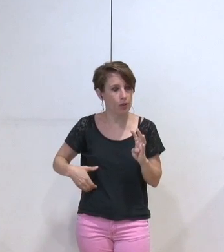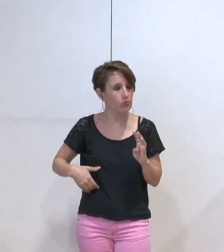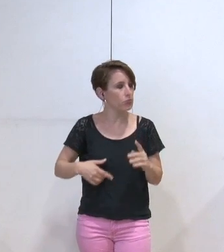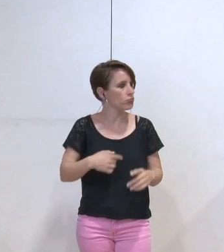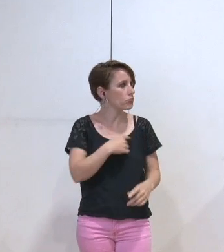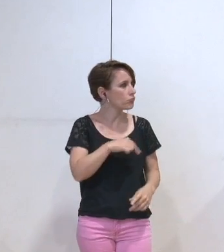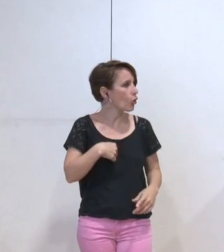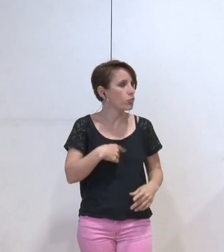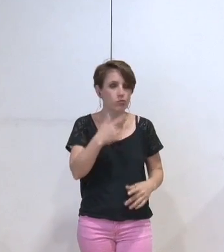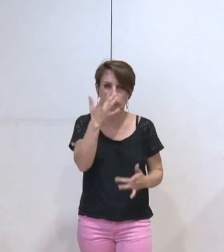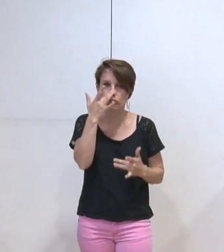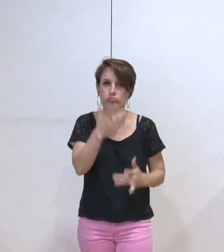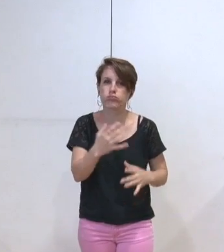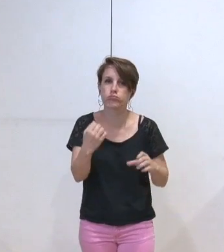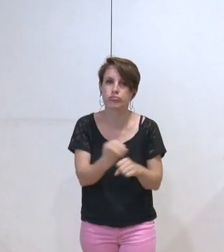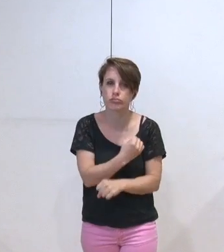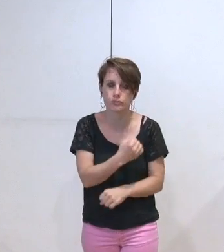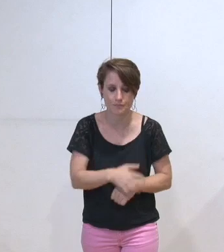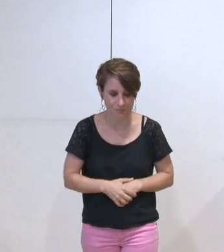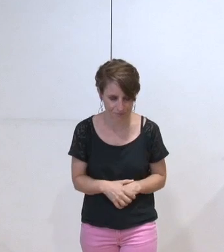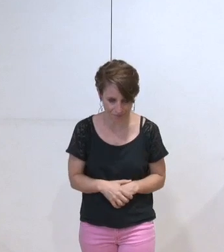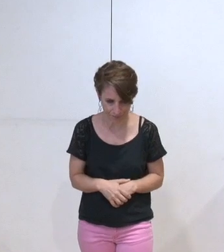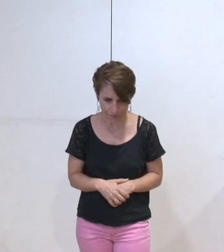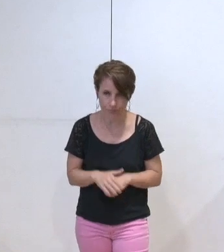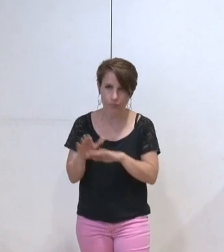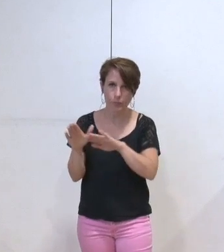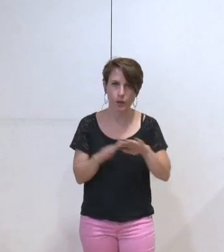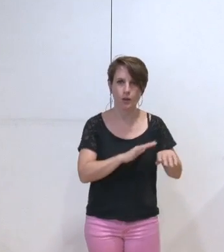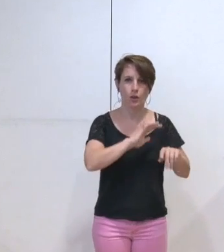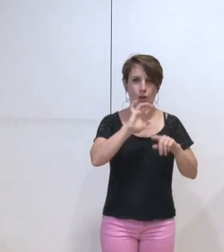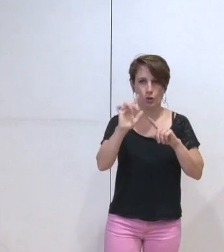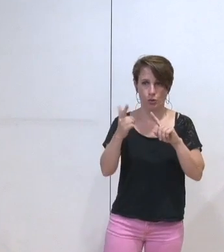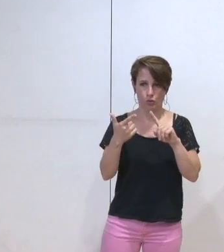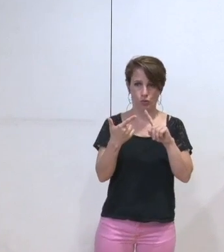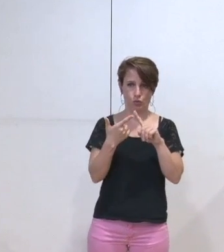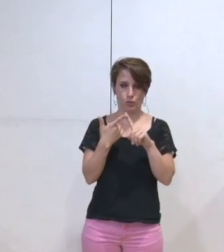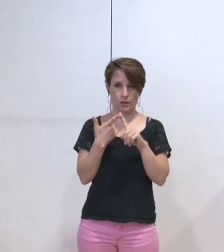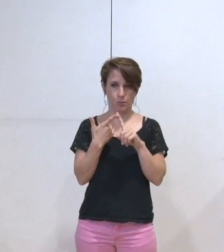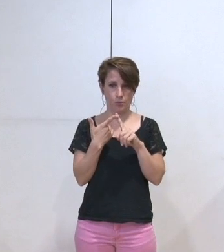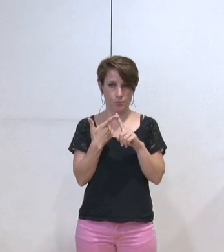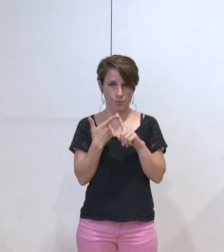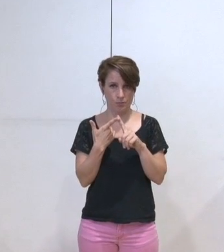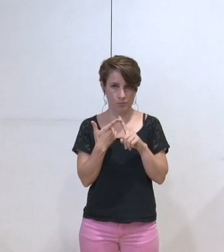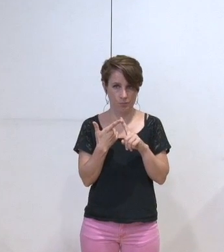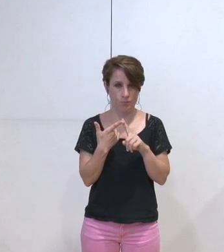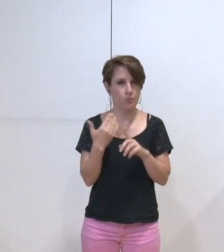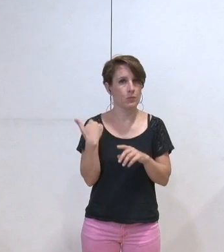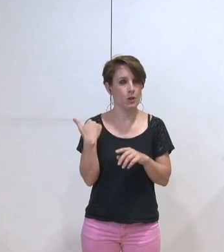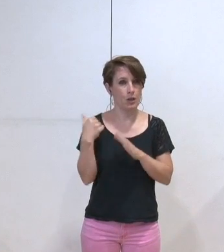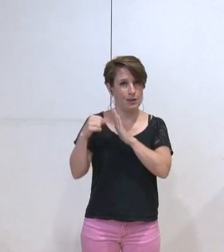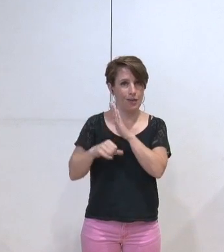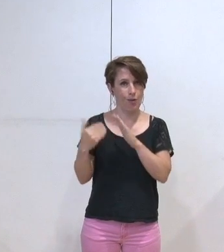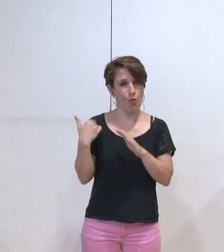et deuxième point Monsieur le Maire parce que nous avons eu un débat le mois dernier je vous ai